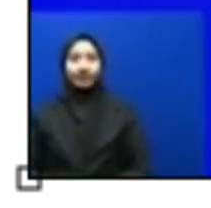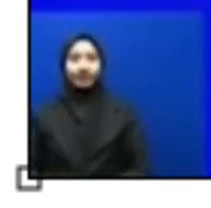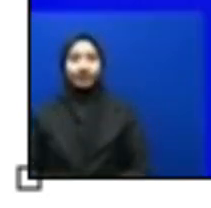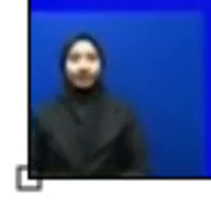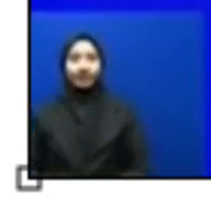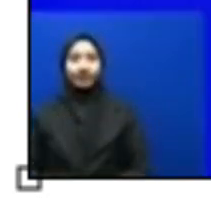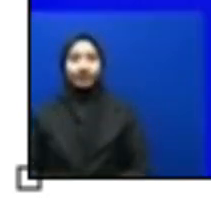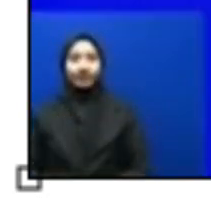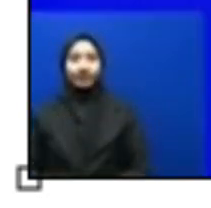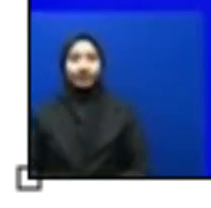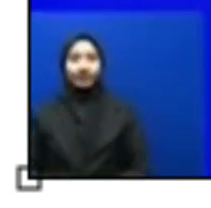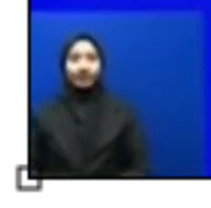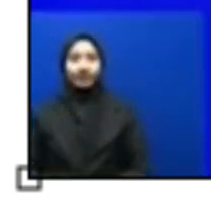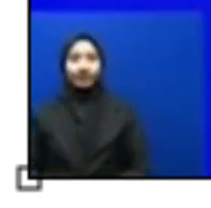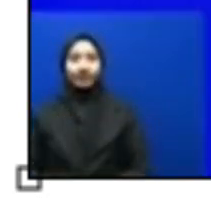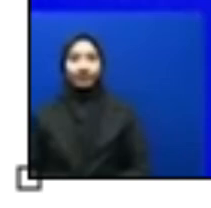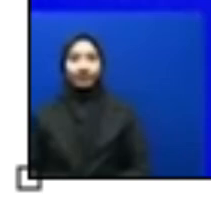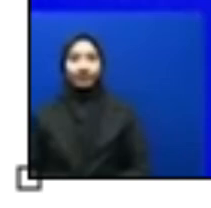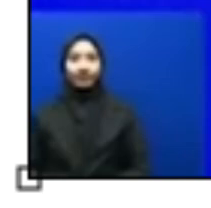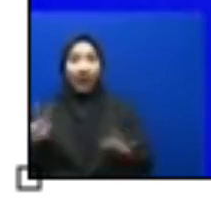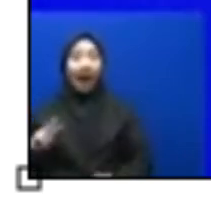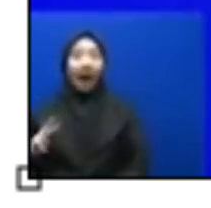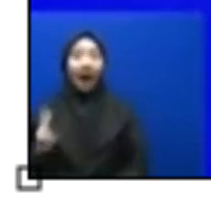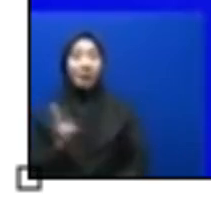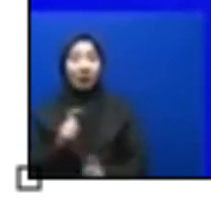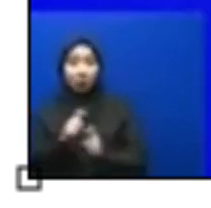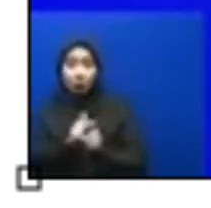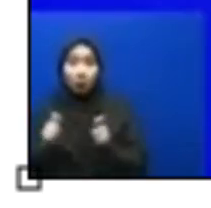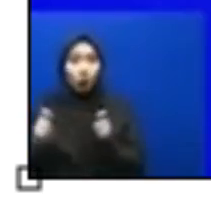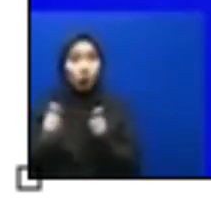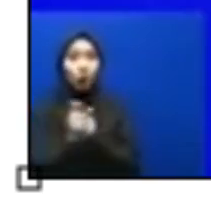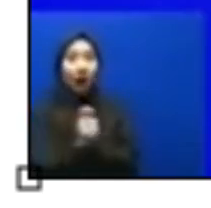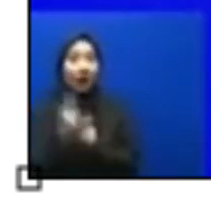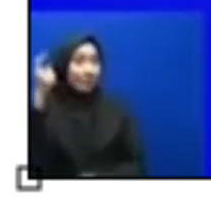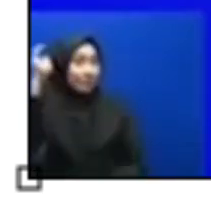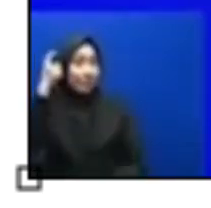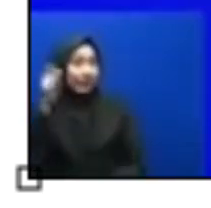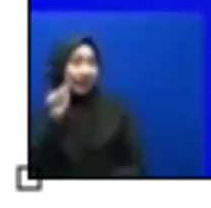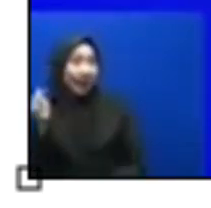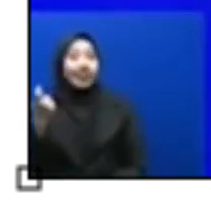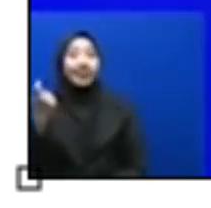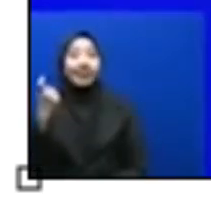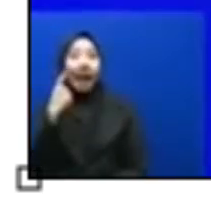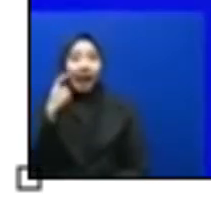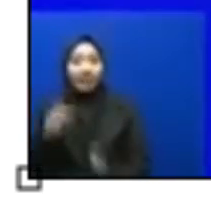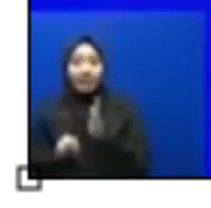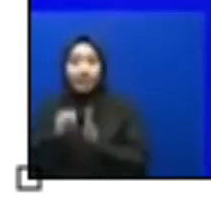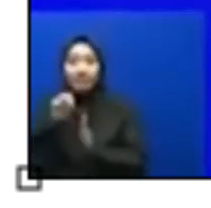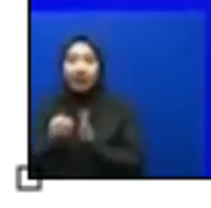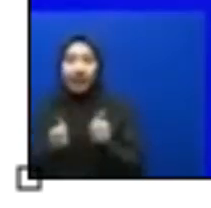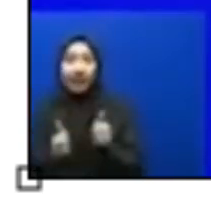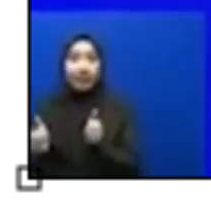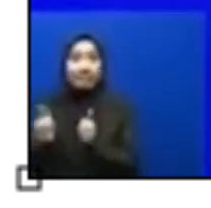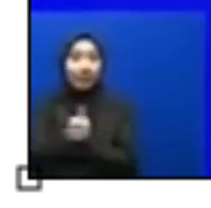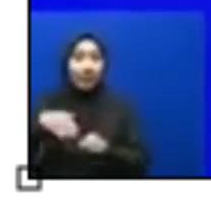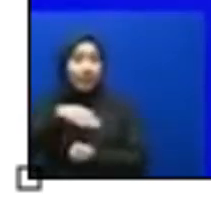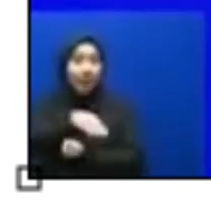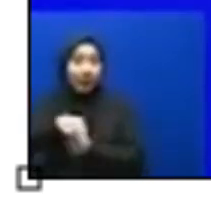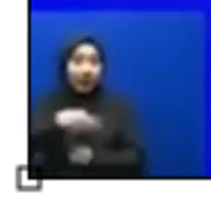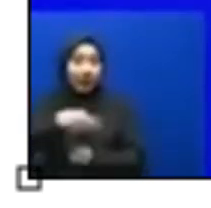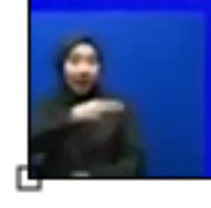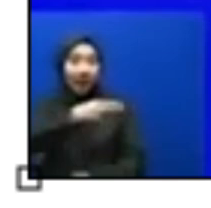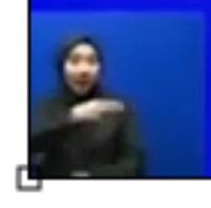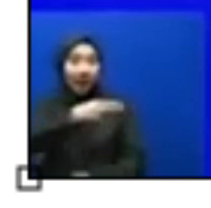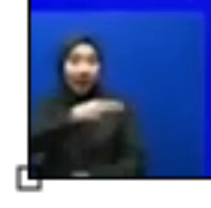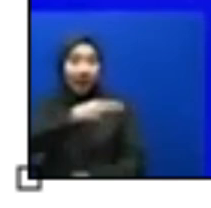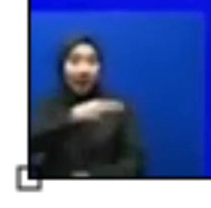pemimpin ternyata mengeluarkan manusiawinya yang cengeng juga. Karena bagaimana pemimpin-pemimpin